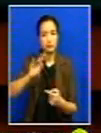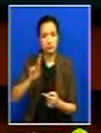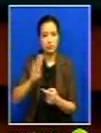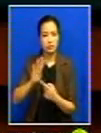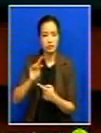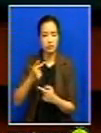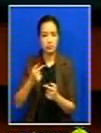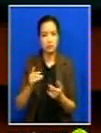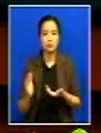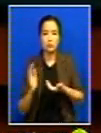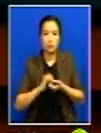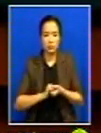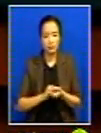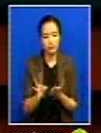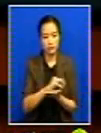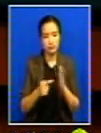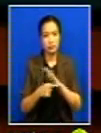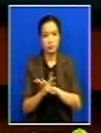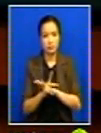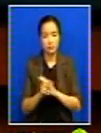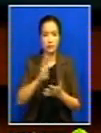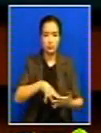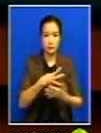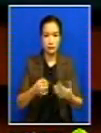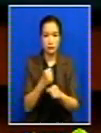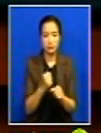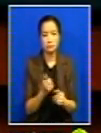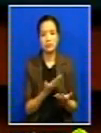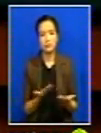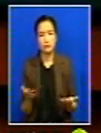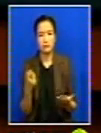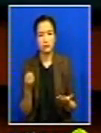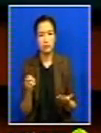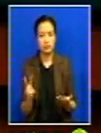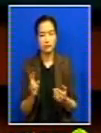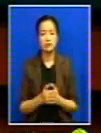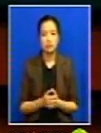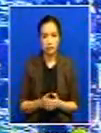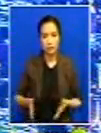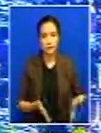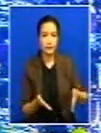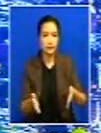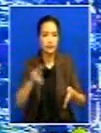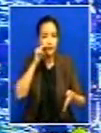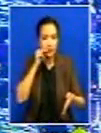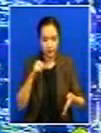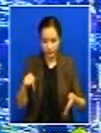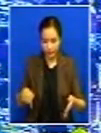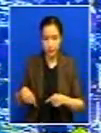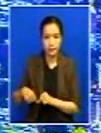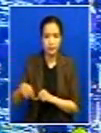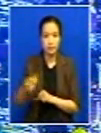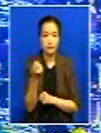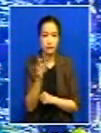ทยาลัยขอนแก่นมี12แผนงานและก็แบบเบื้องต้นของการพัฒนาแลนด์มาร์คเจ้าพระยาพื้นที่14กิโลเมตร